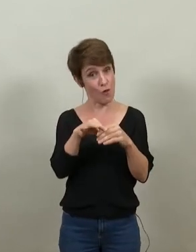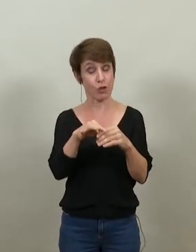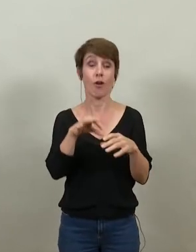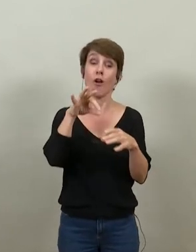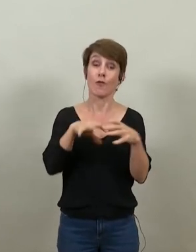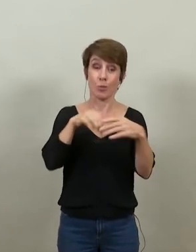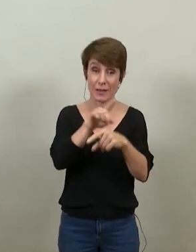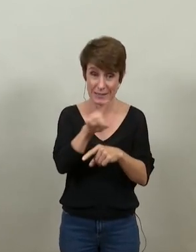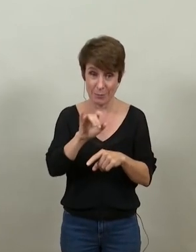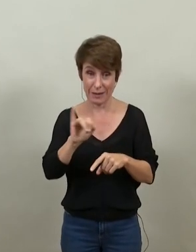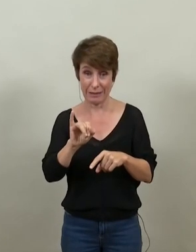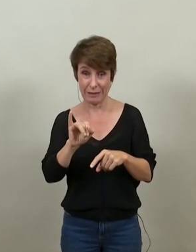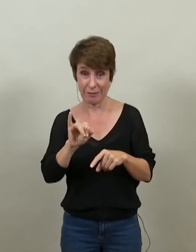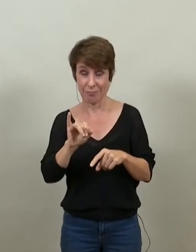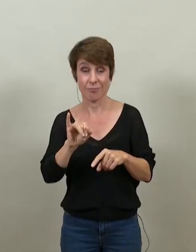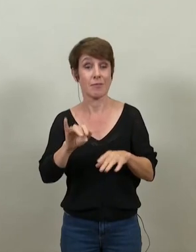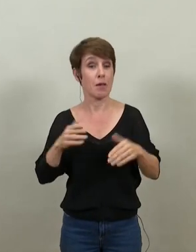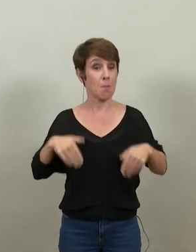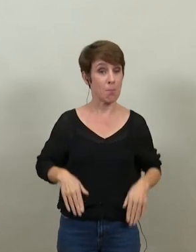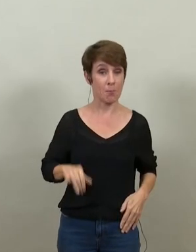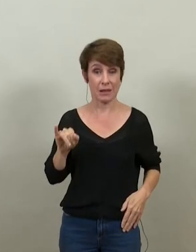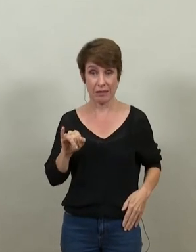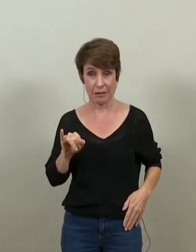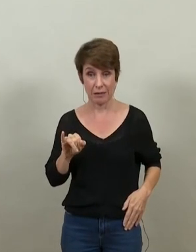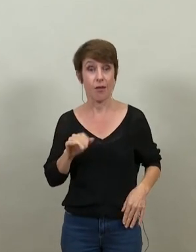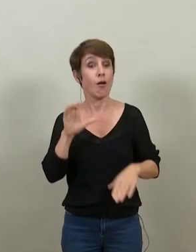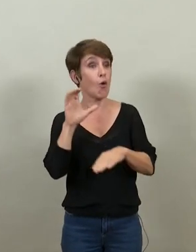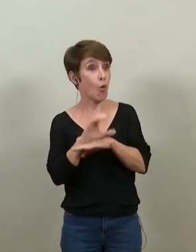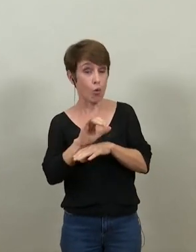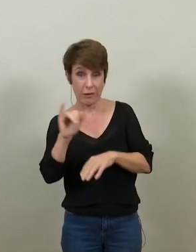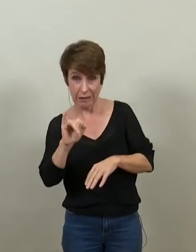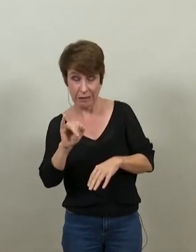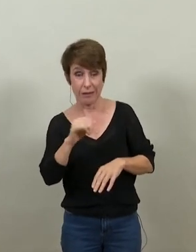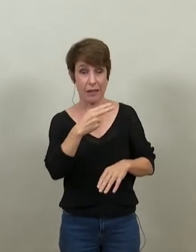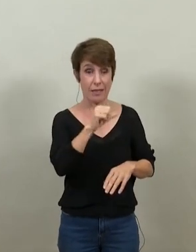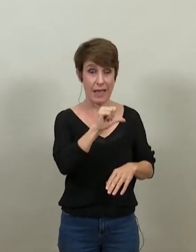qui s'abstient qui vote contre donc